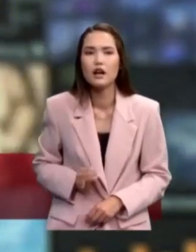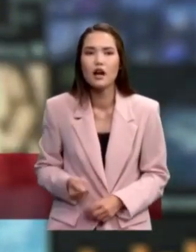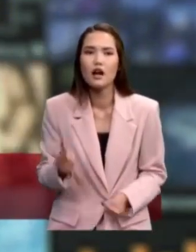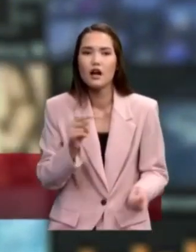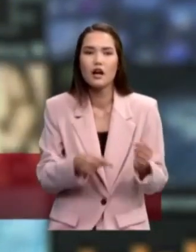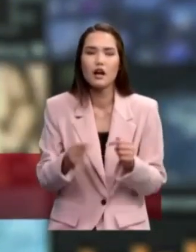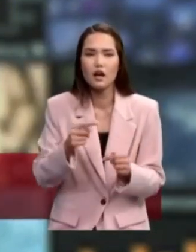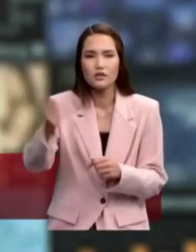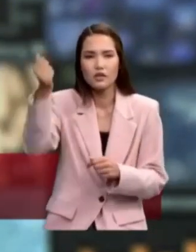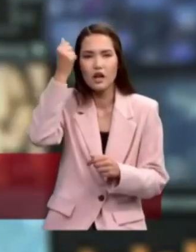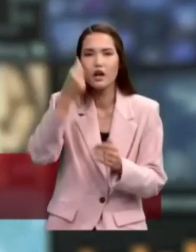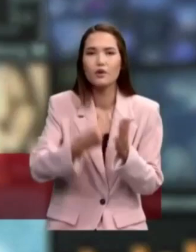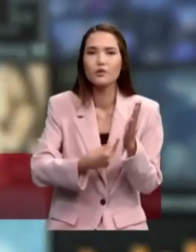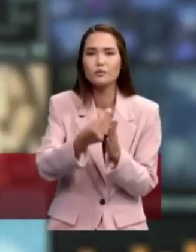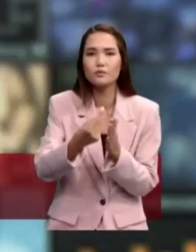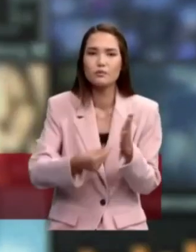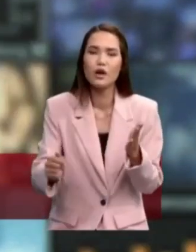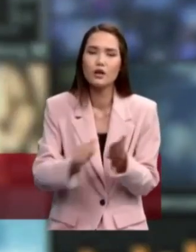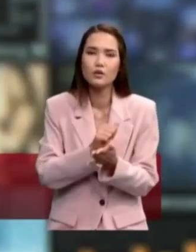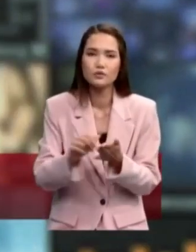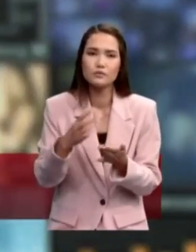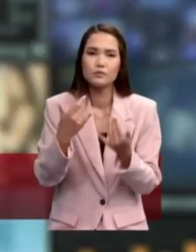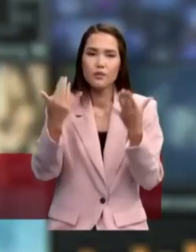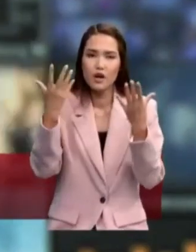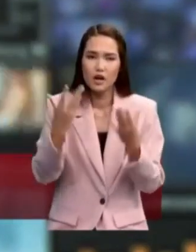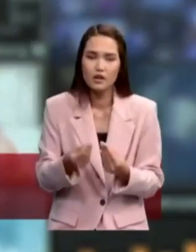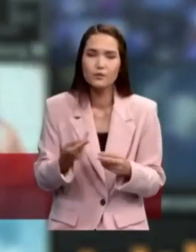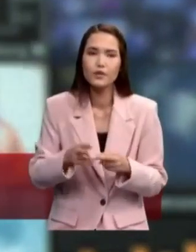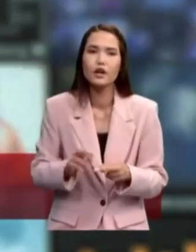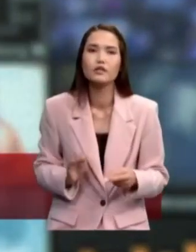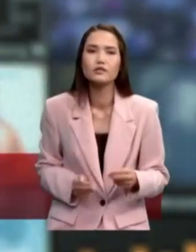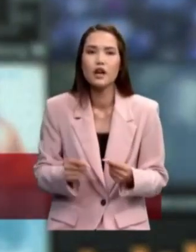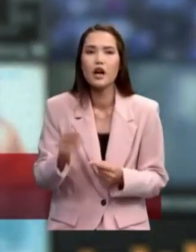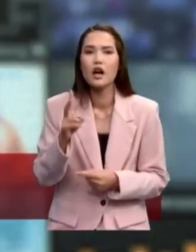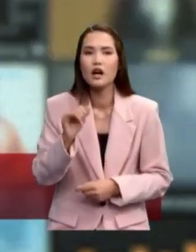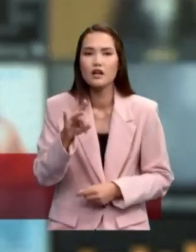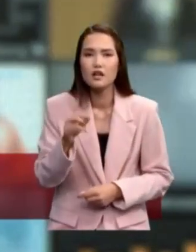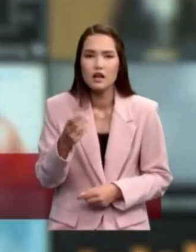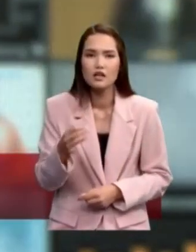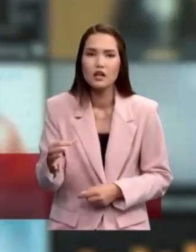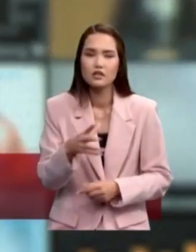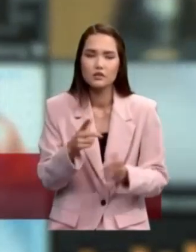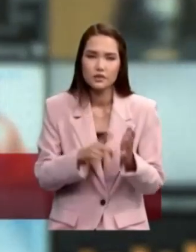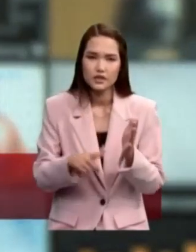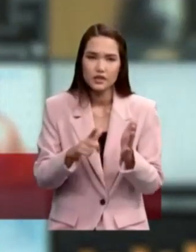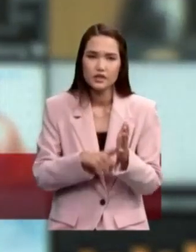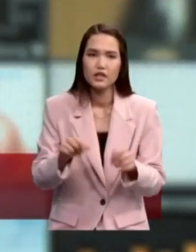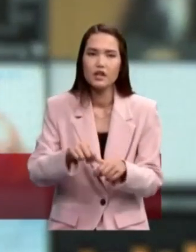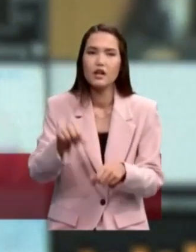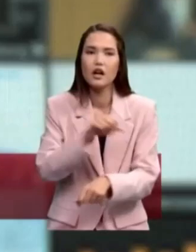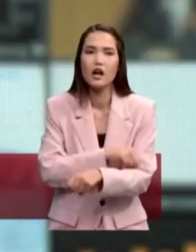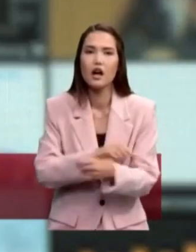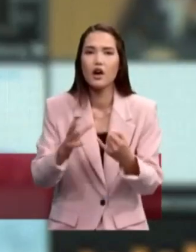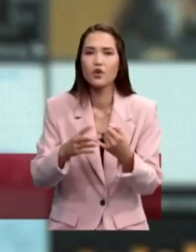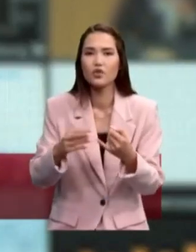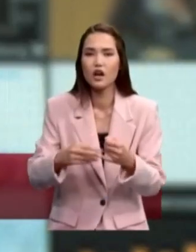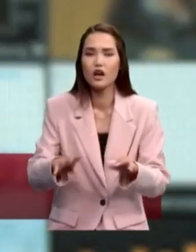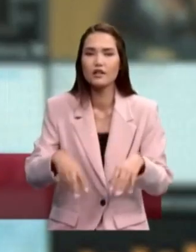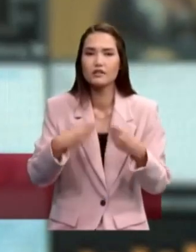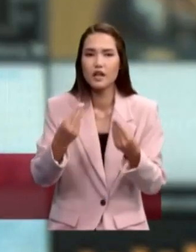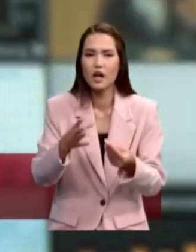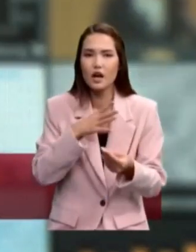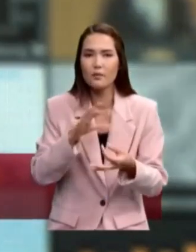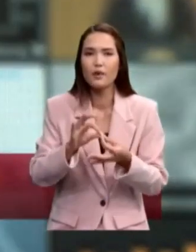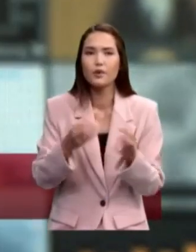туралы меморандумға қол қойылды. Бүгінгі таңда аталған кәсіпорынға Қарақия ауданынан 70 гектар жер бөлінді.